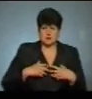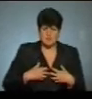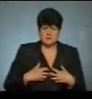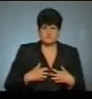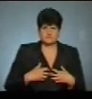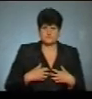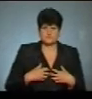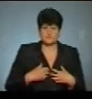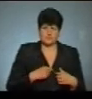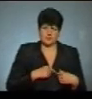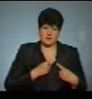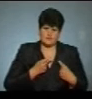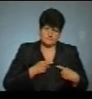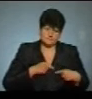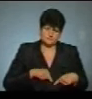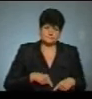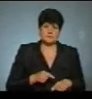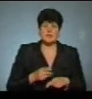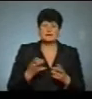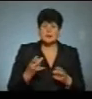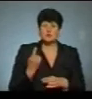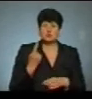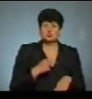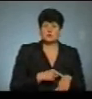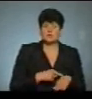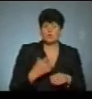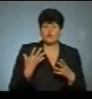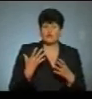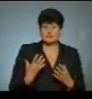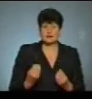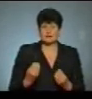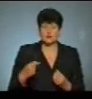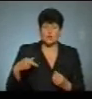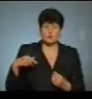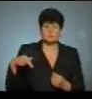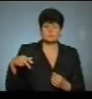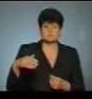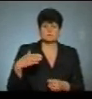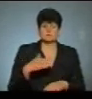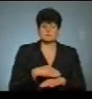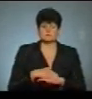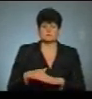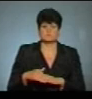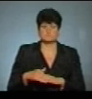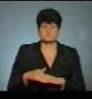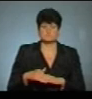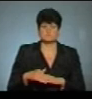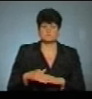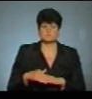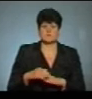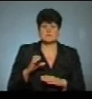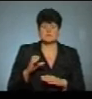депресивних станах хоча б годину на день приймати так звані сонячні ванни. Тому що